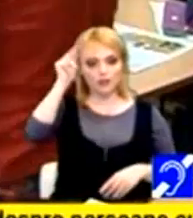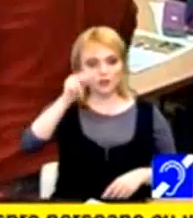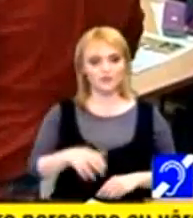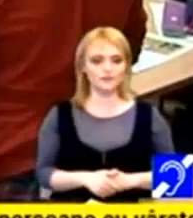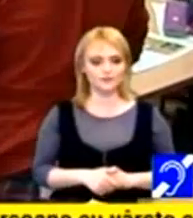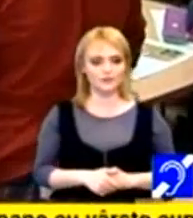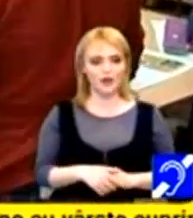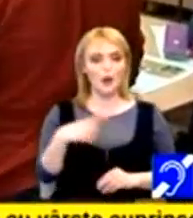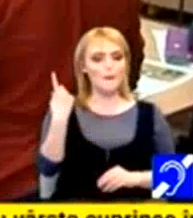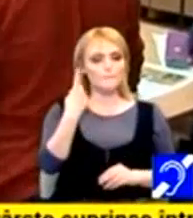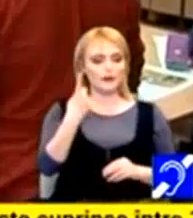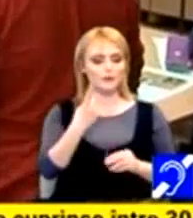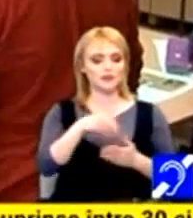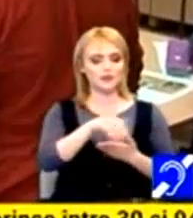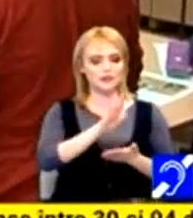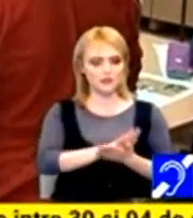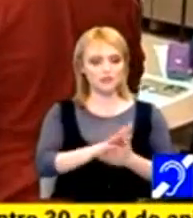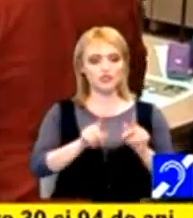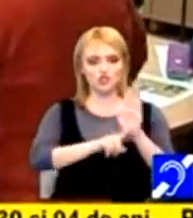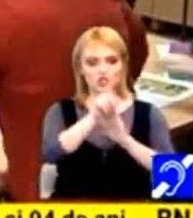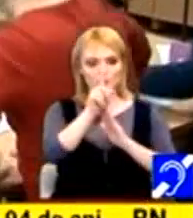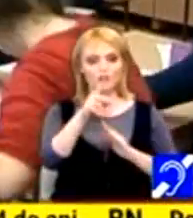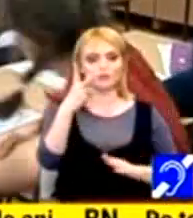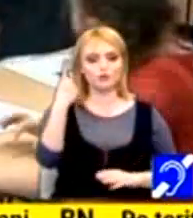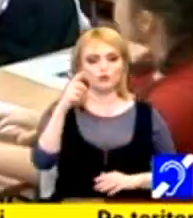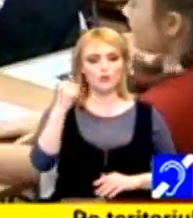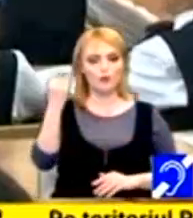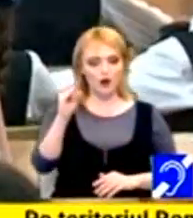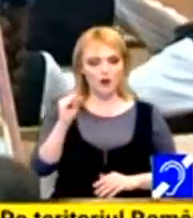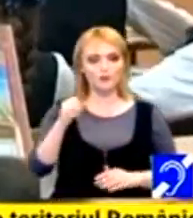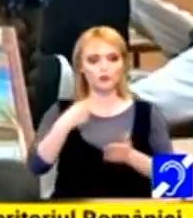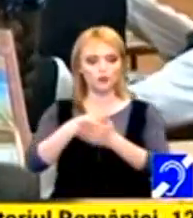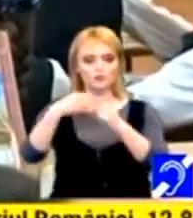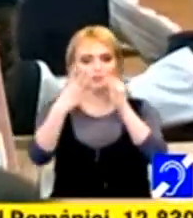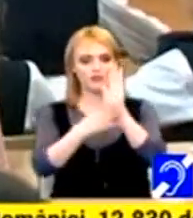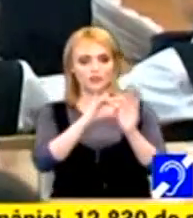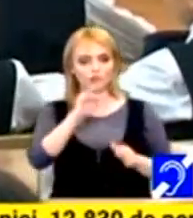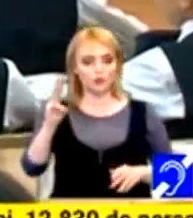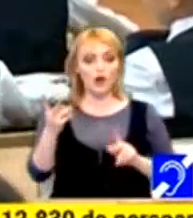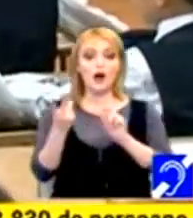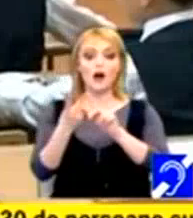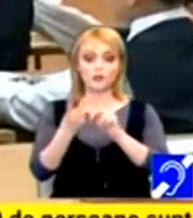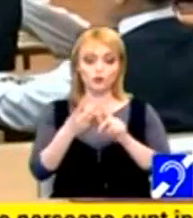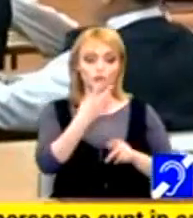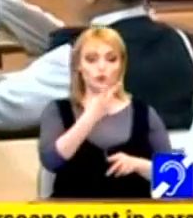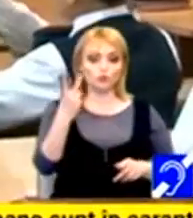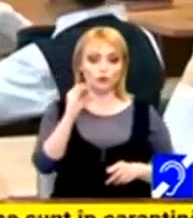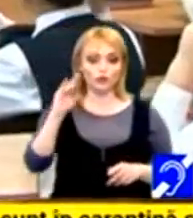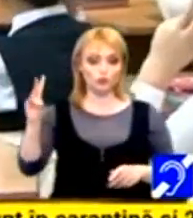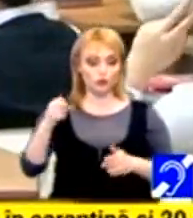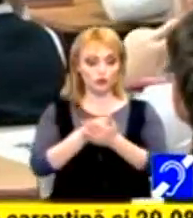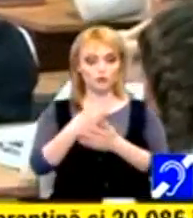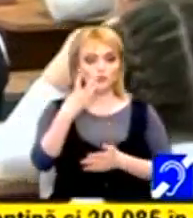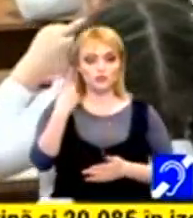Șarov. Prima etapă de înscriere va avea loc în perioada 21 mai 19 iunie, iar cea de-a doua între 22 iunie și